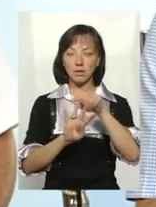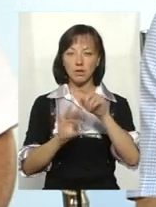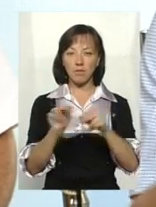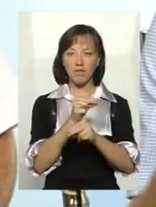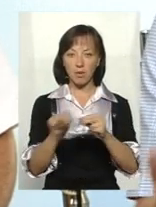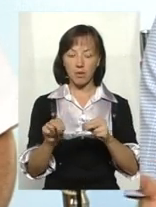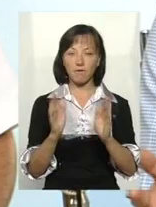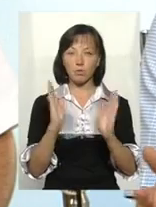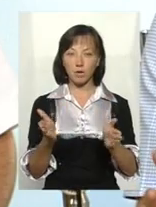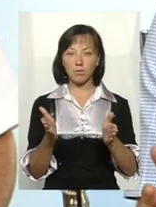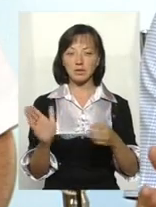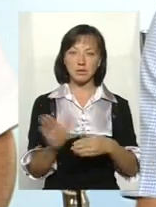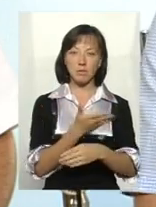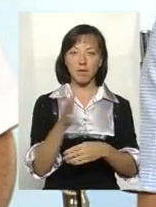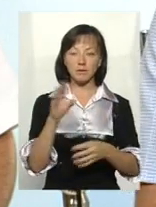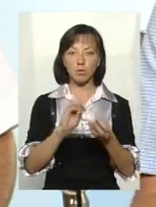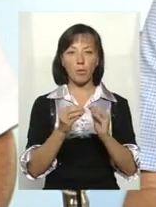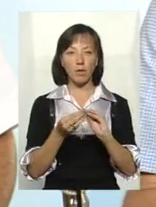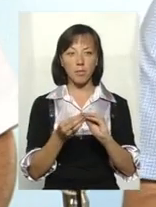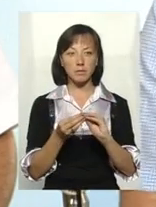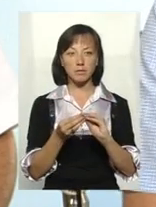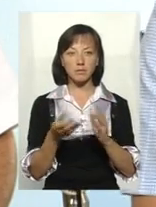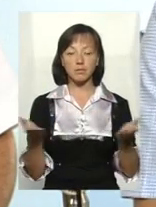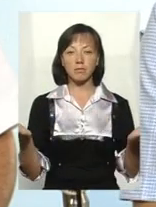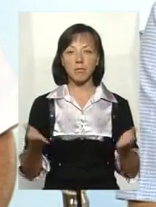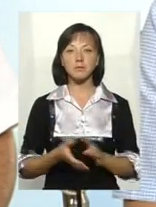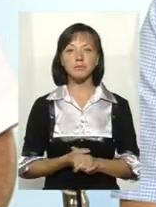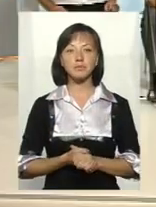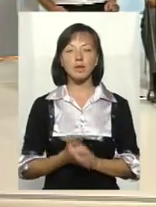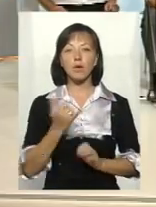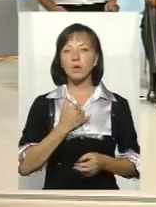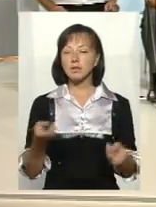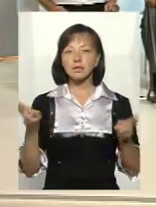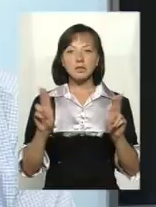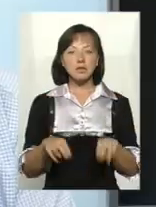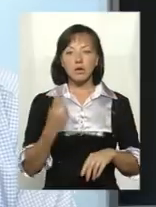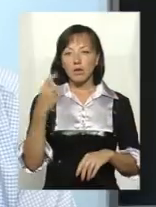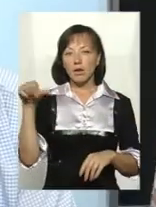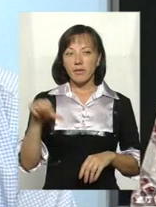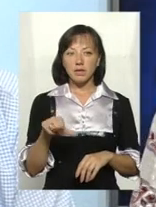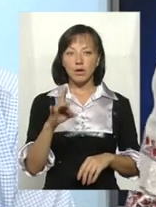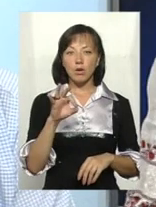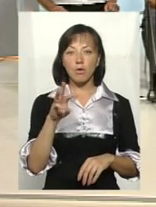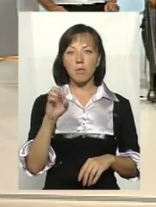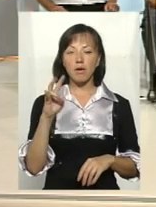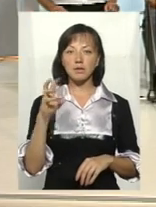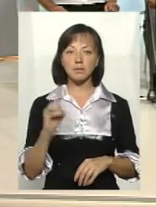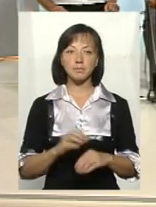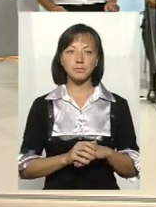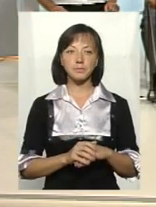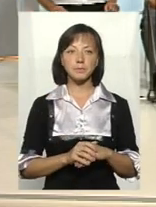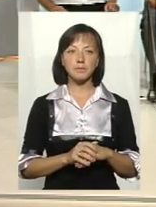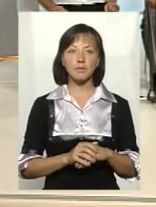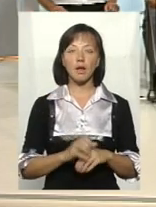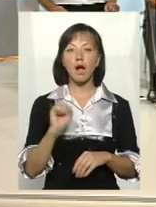і тоді ми знімаємо всі проблеми. В нас залишається буквально менше хвилини, пане Романе. Безумовно, Андрій